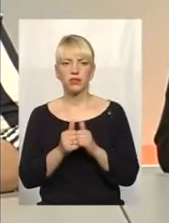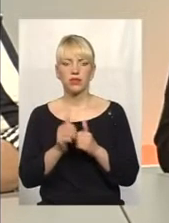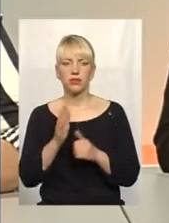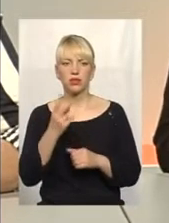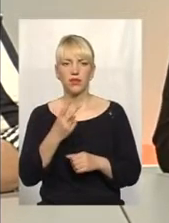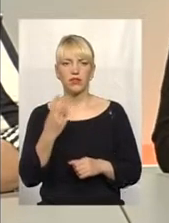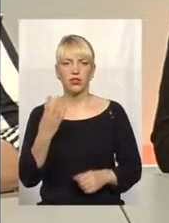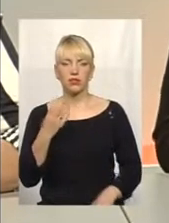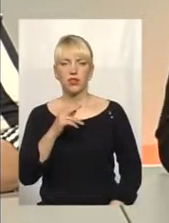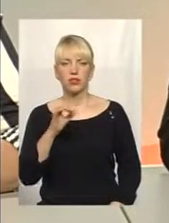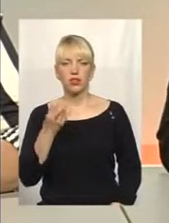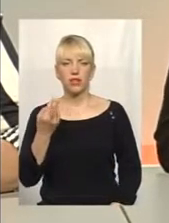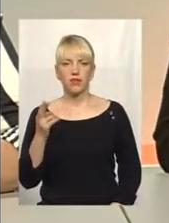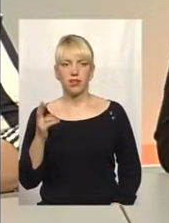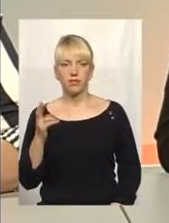24 червня.